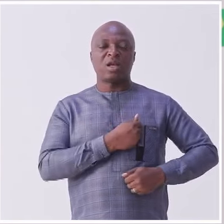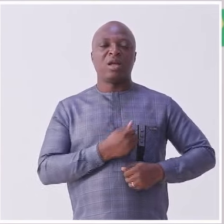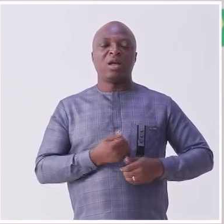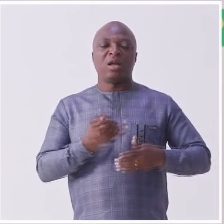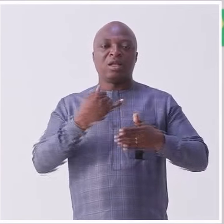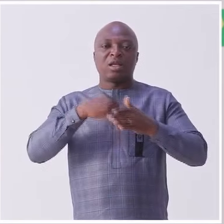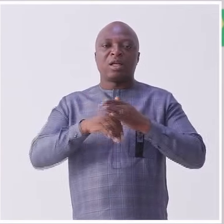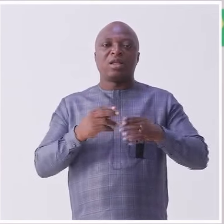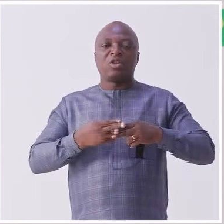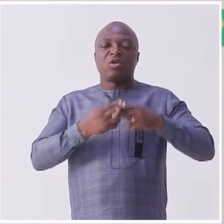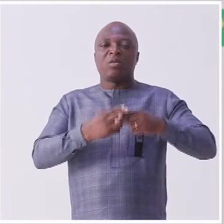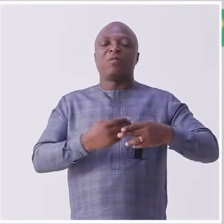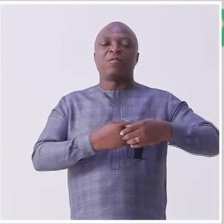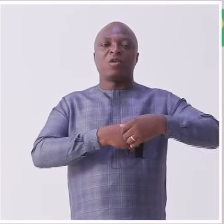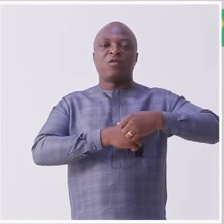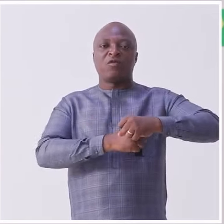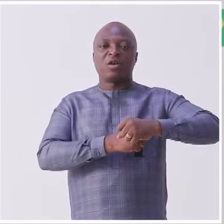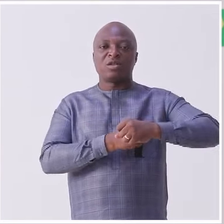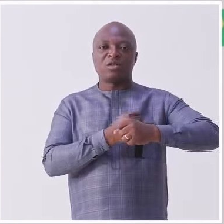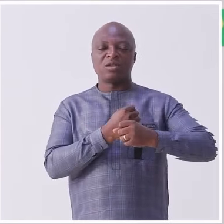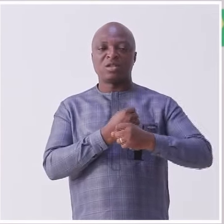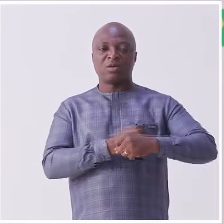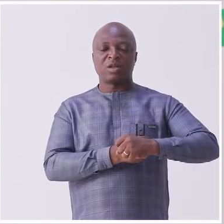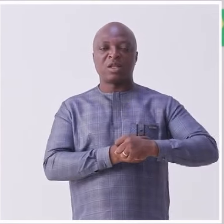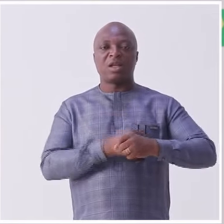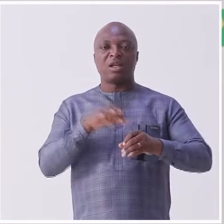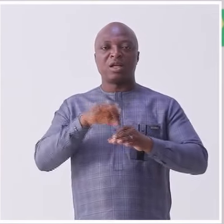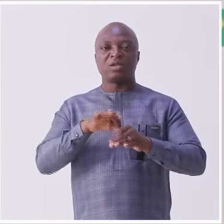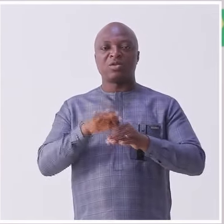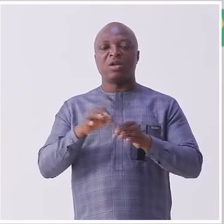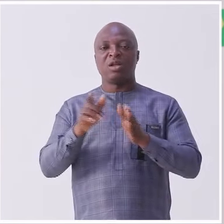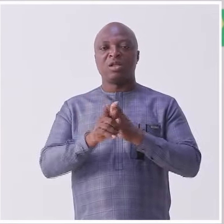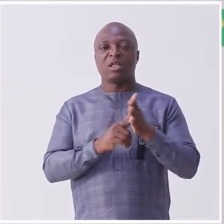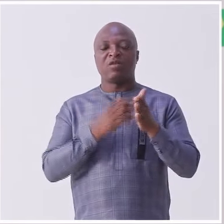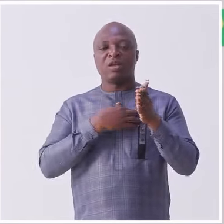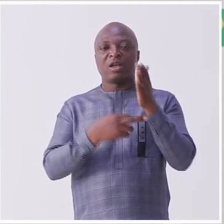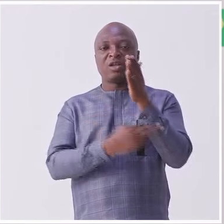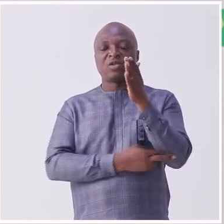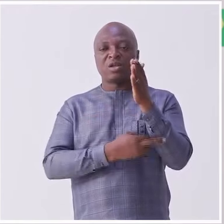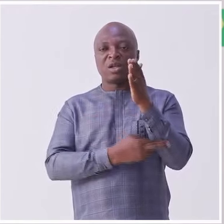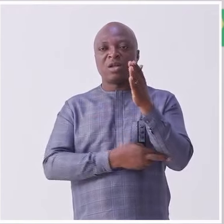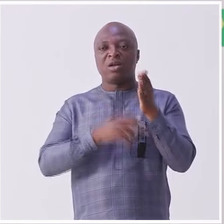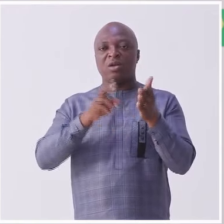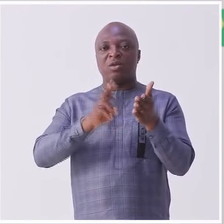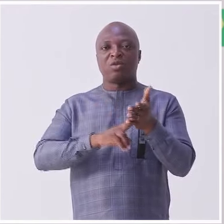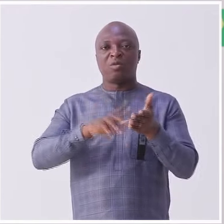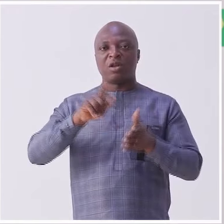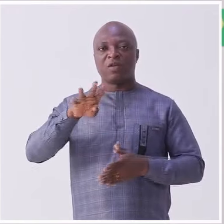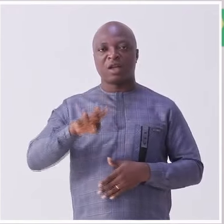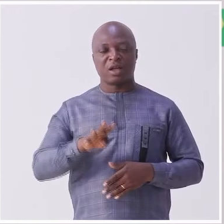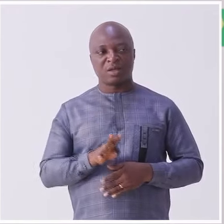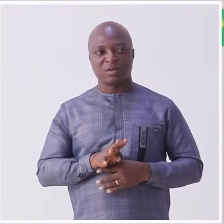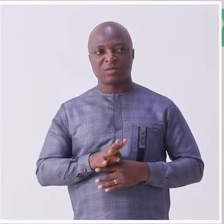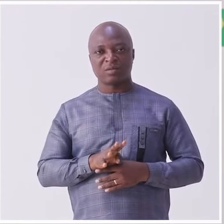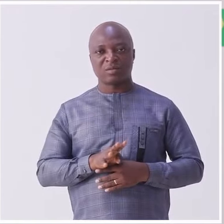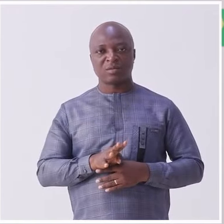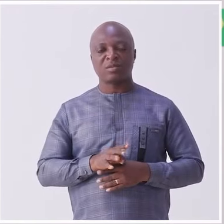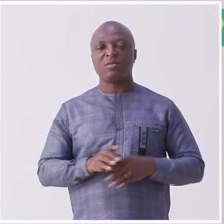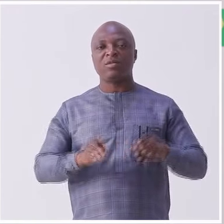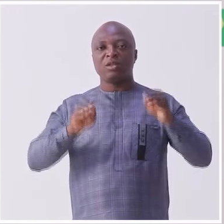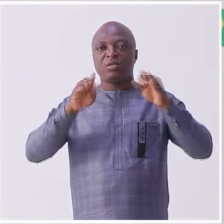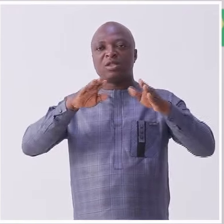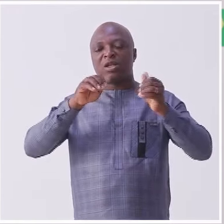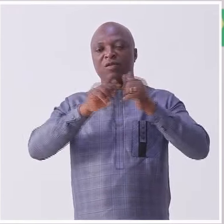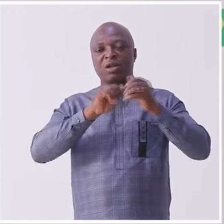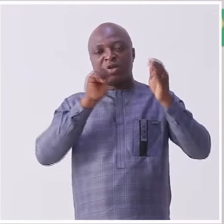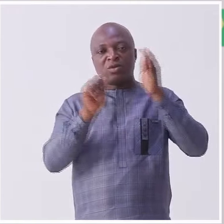dénommée Force Sécurité Élections législatives et régionales 2024. Placée sous